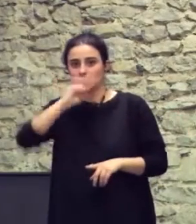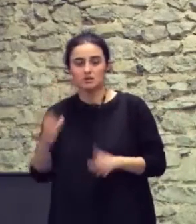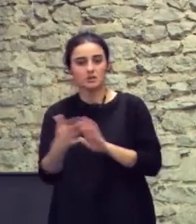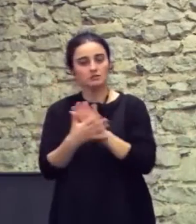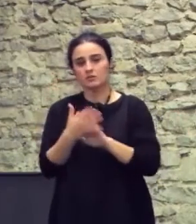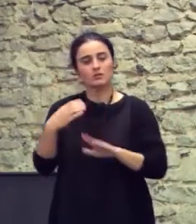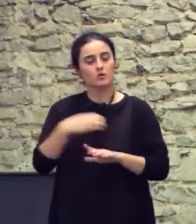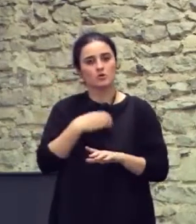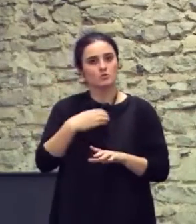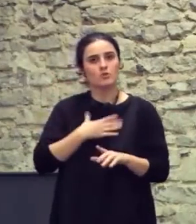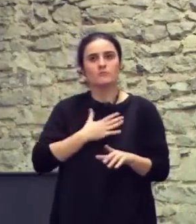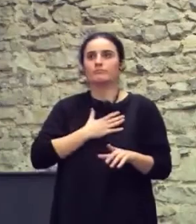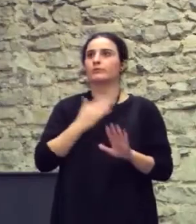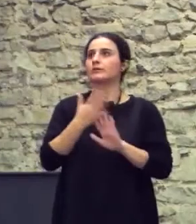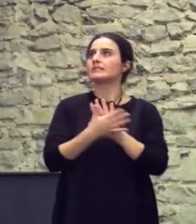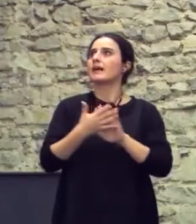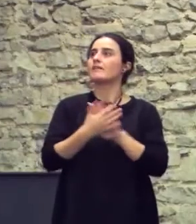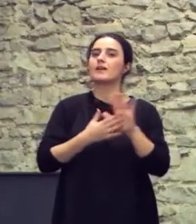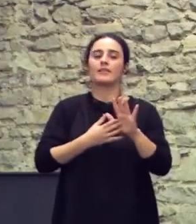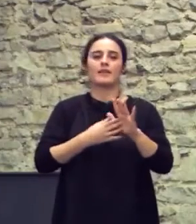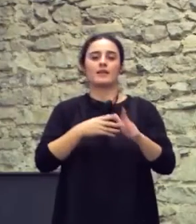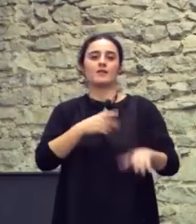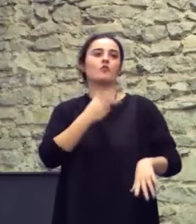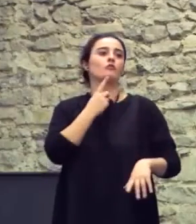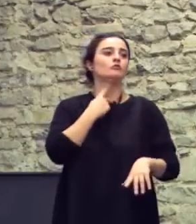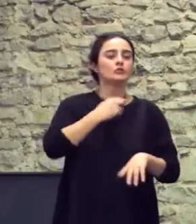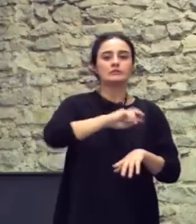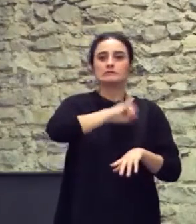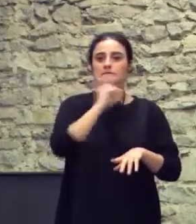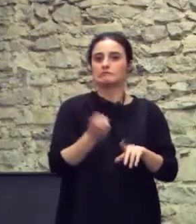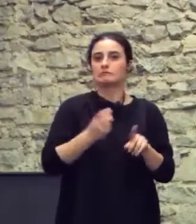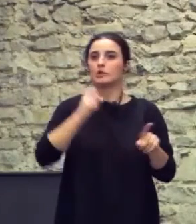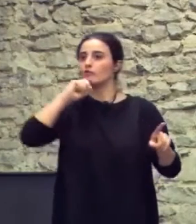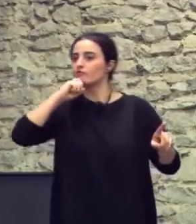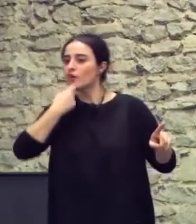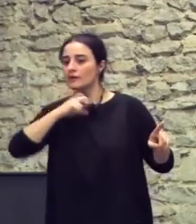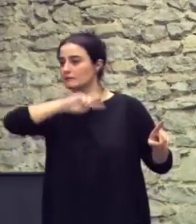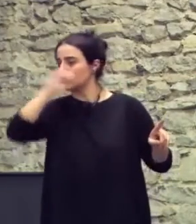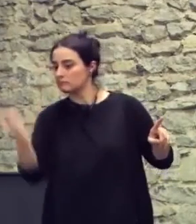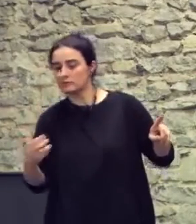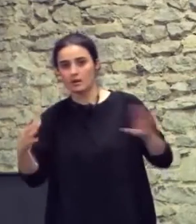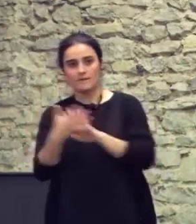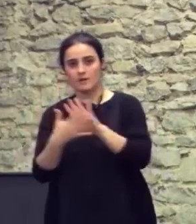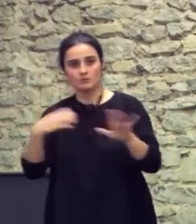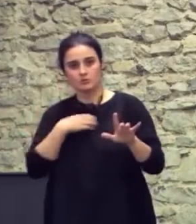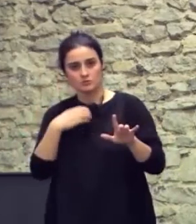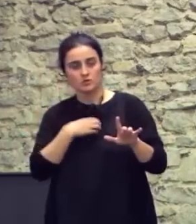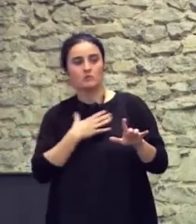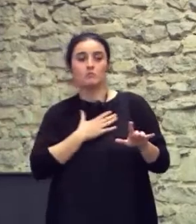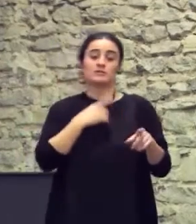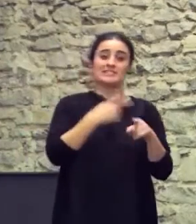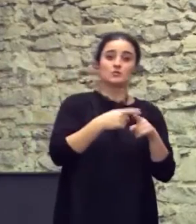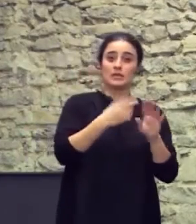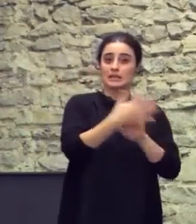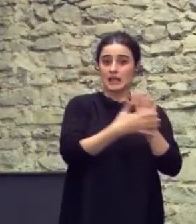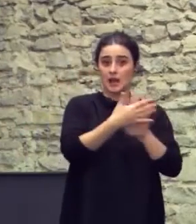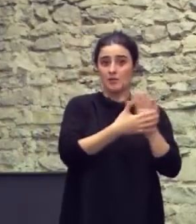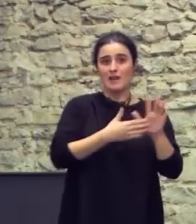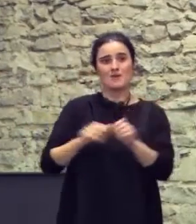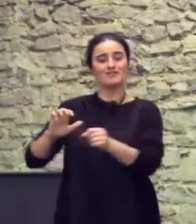aniztasun seksualaz, baina ezin daiteke hitz egin homofobiaz, lesbofobiaz, transfobiaz, eta bar. Hitz egin daiteke seksualitateaz, baina ezin daiteke hitz